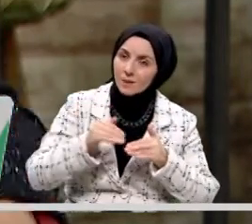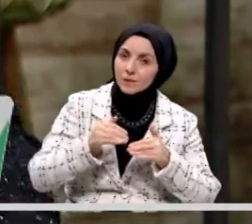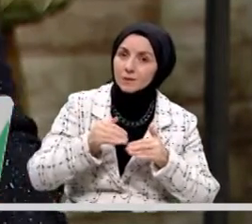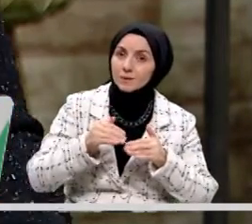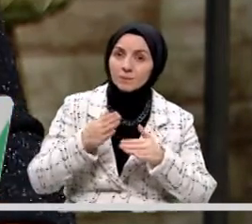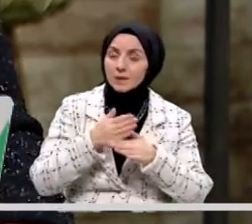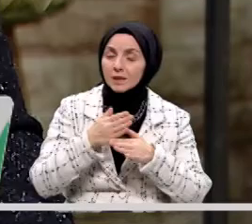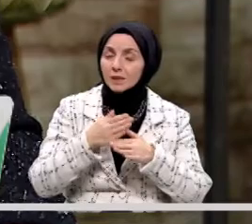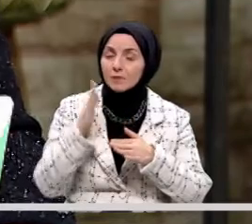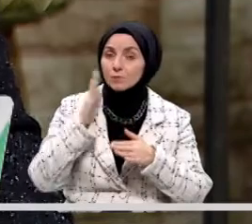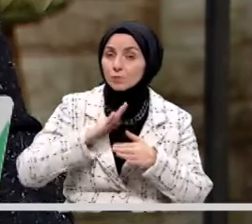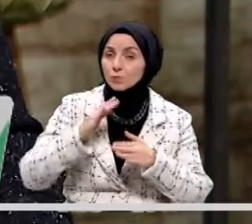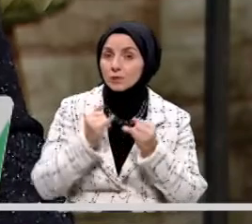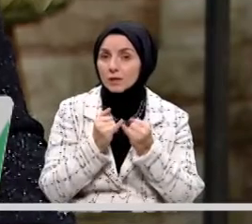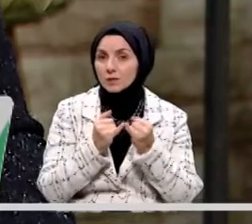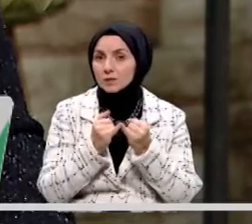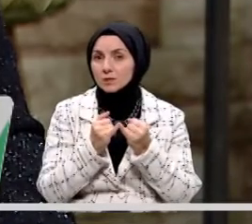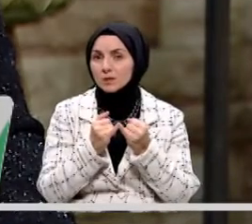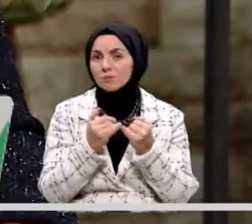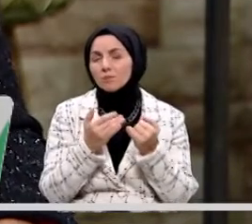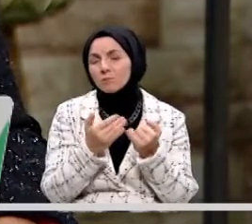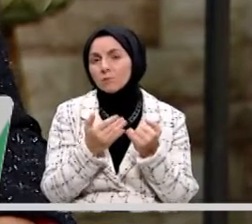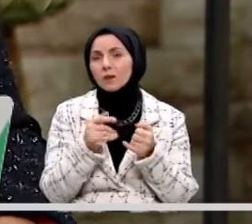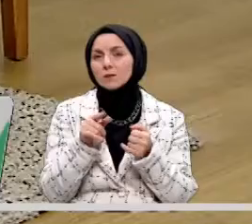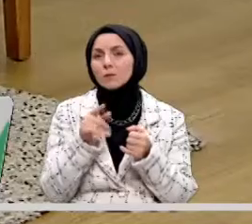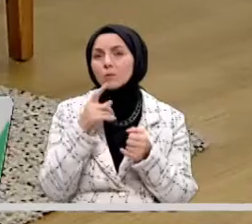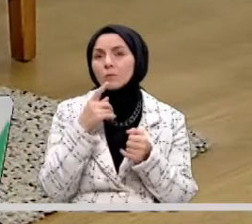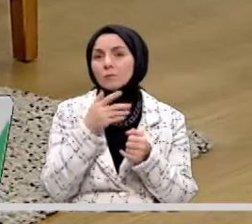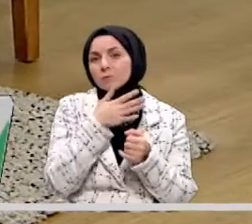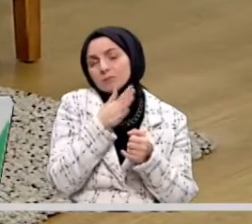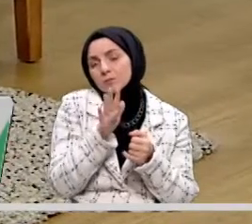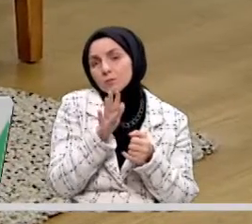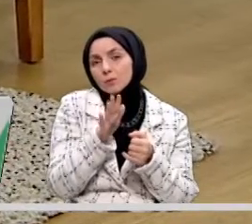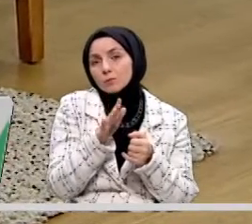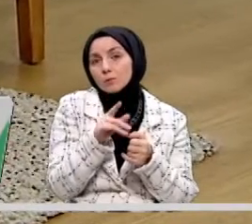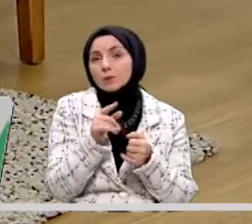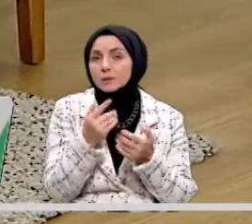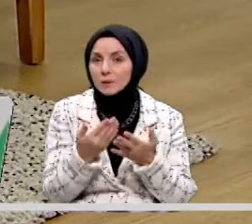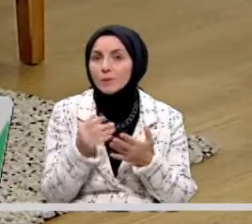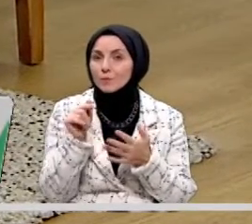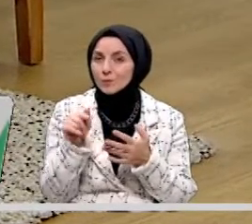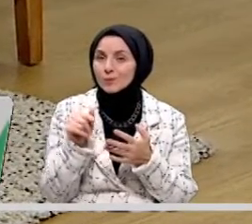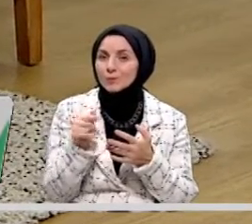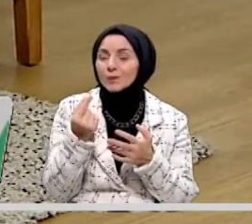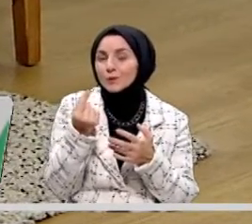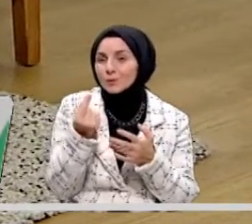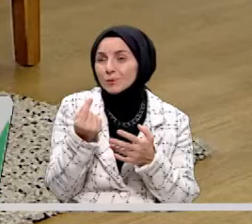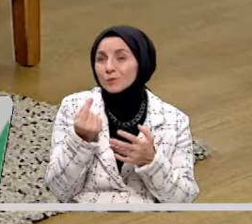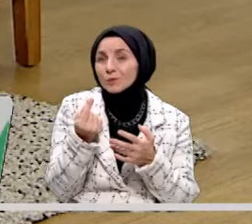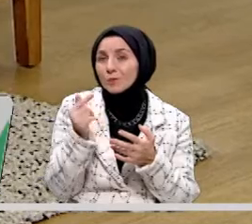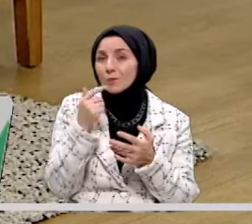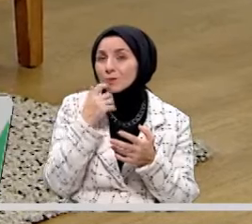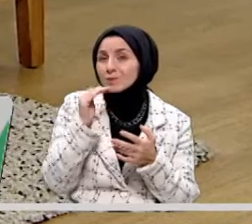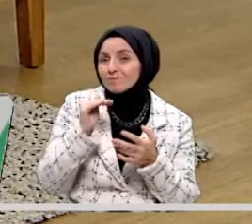vurdun kardeşini dinlemedi Tamam onu küçük olduğunu düşünmen lazım Sonra kardeşine de gidip Sen de Abini dinle çok basit